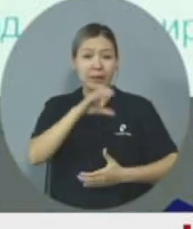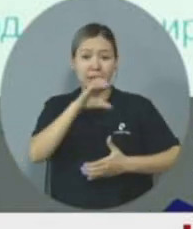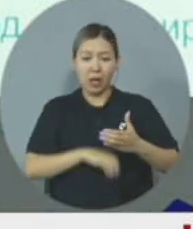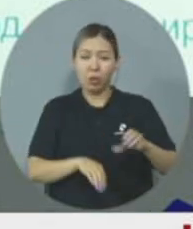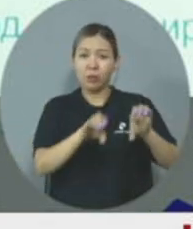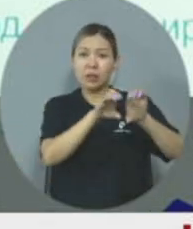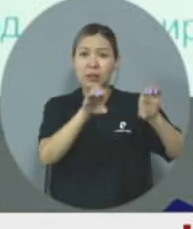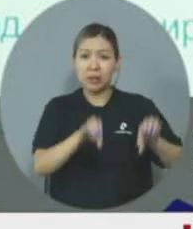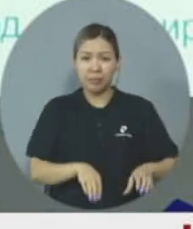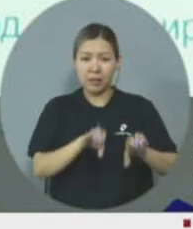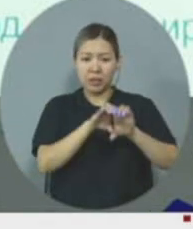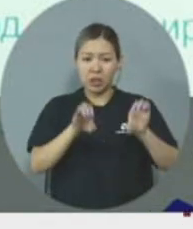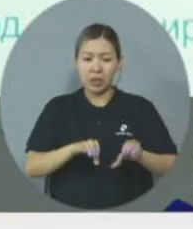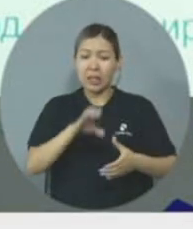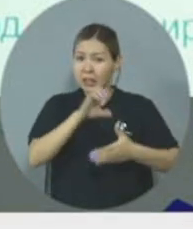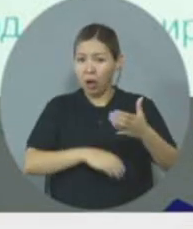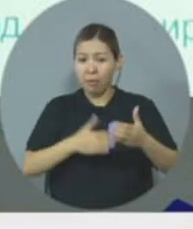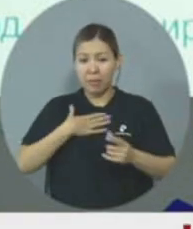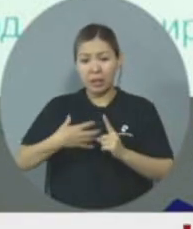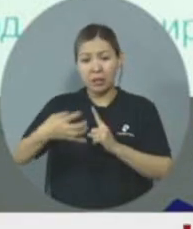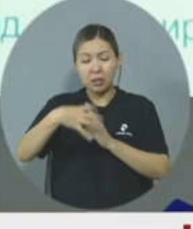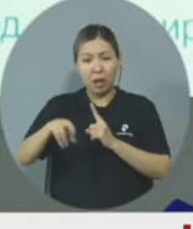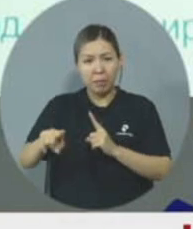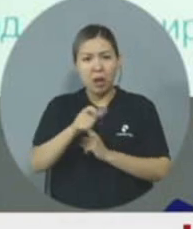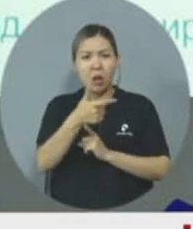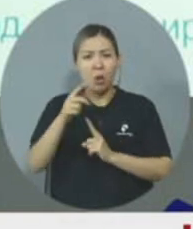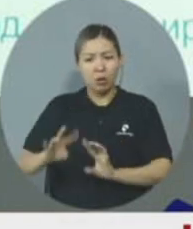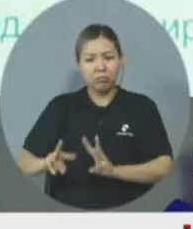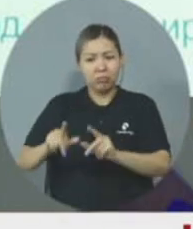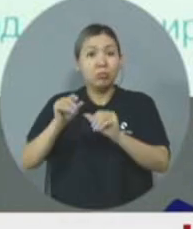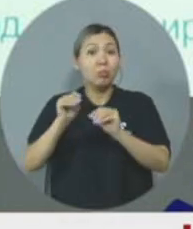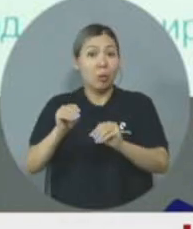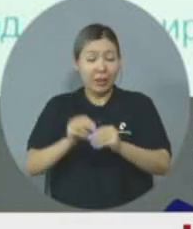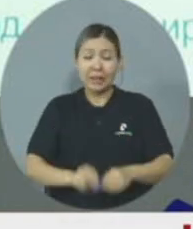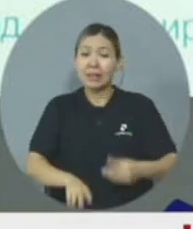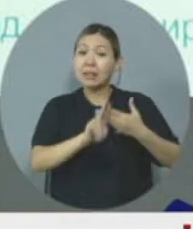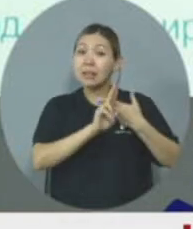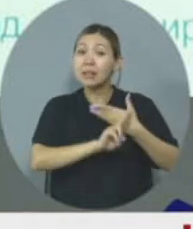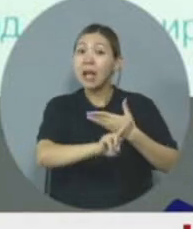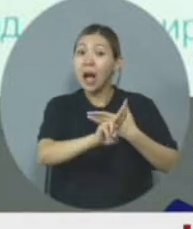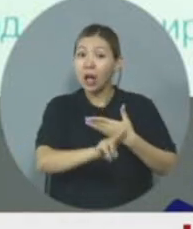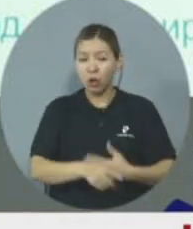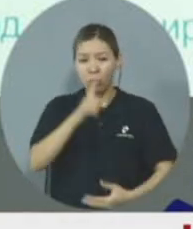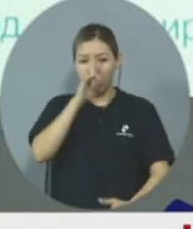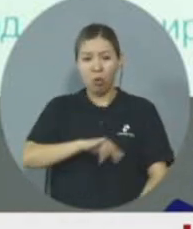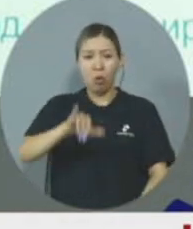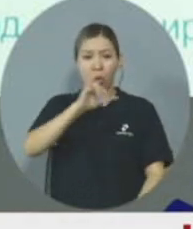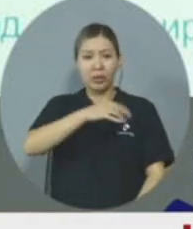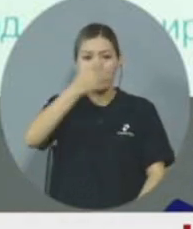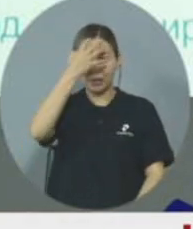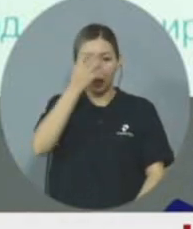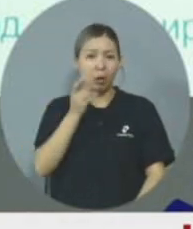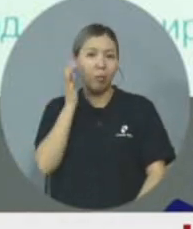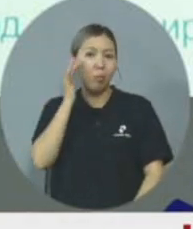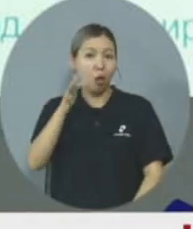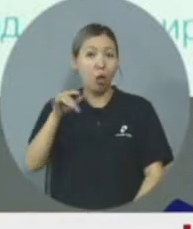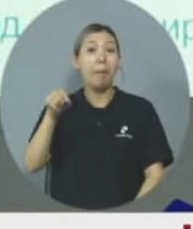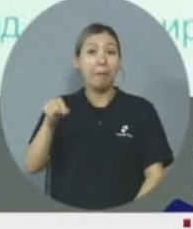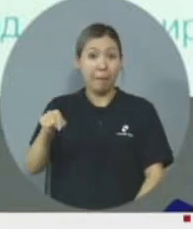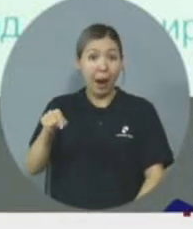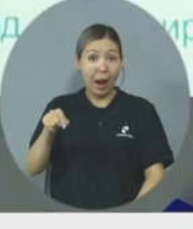санхүүгийн салбарыг бол эрүүл болгохыг, тэгээд одоо цааш цаашдаа бол Монгол улсын засгийн газраас барьж байгаа бодлого байгаа шүү дээ. Ер нь